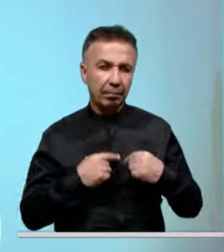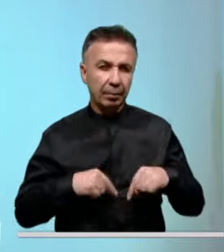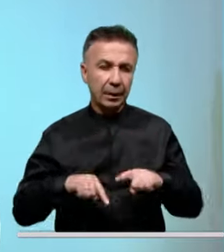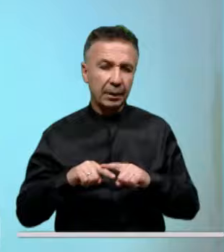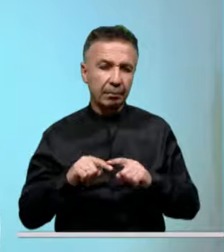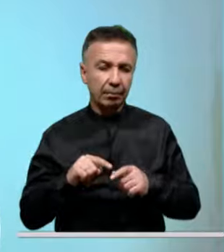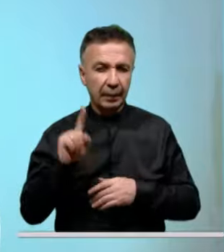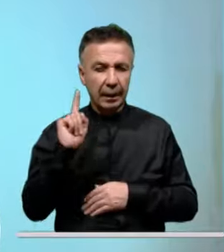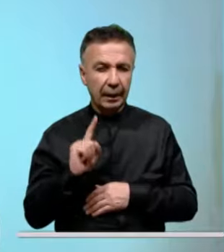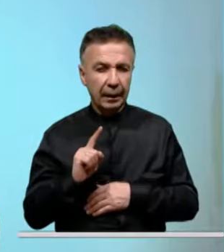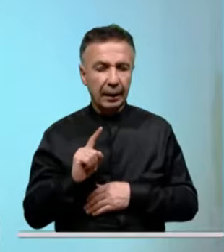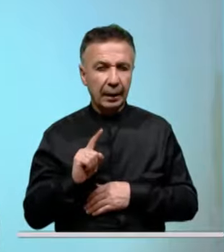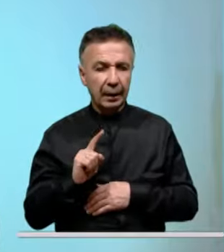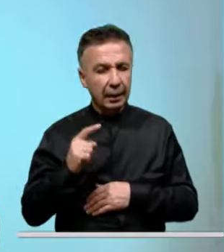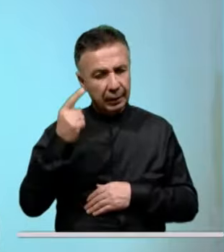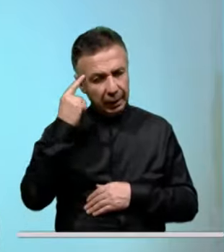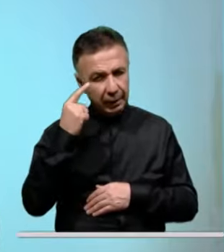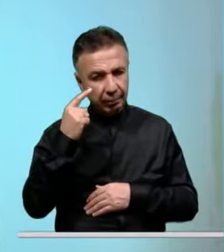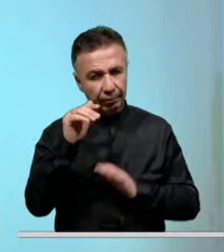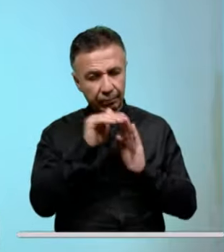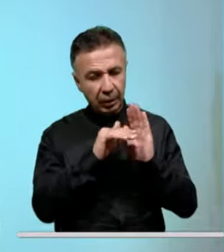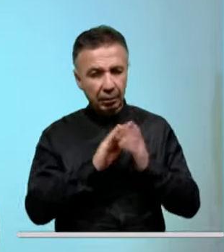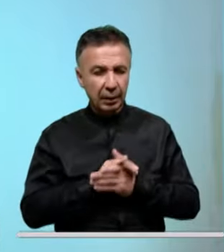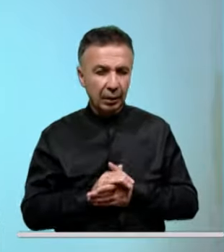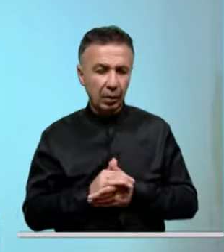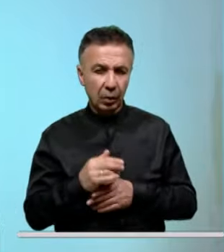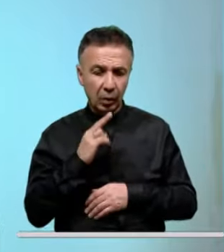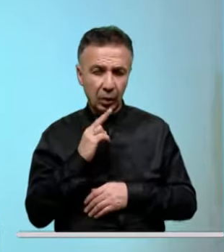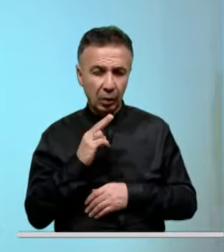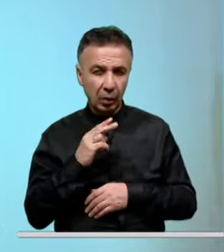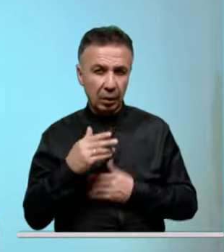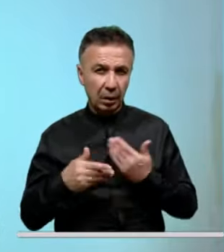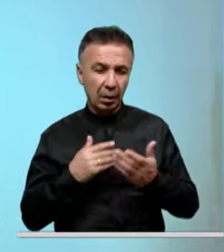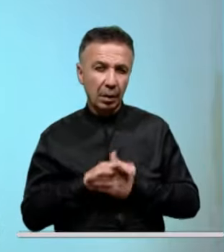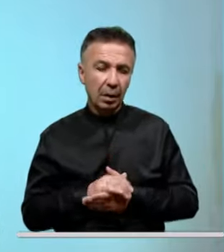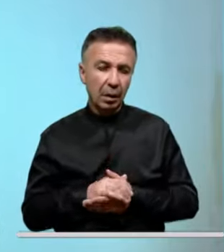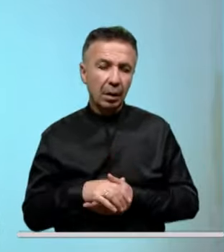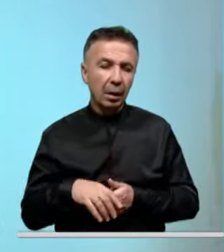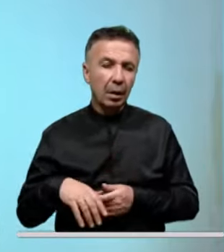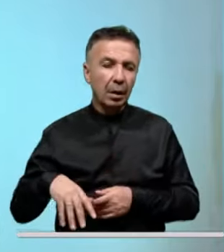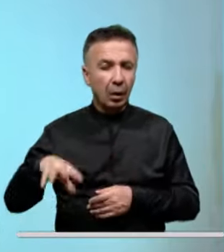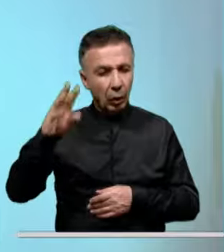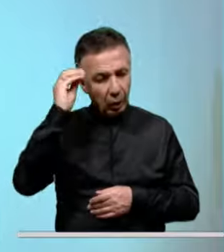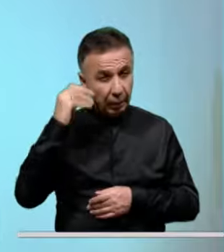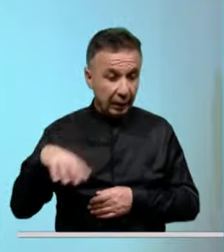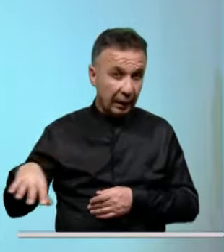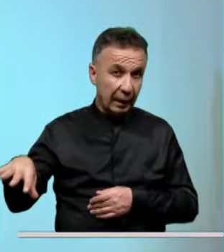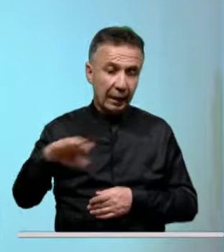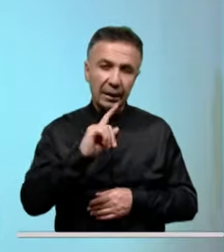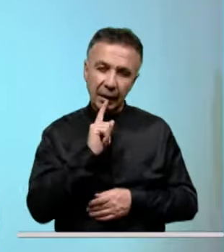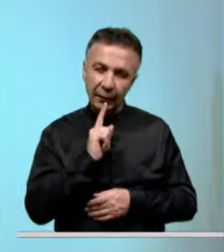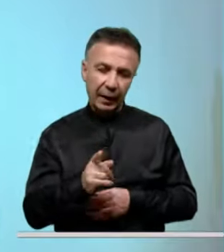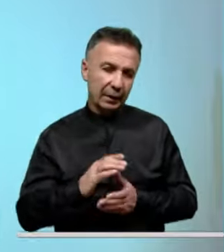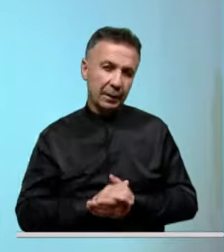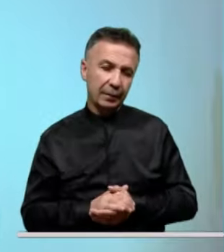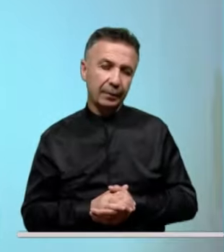tanıtım fragmanımızda en son şu cümleyi söylüyor bir kardeşimiz. Öğrenmek herkese farzdır.